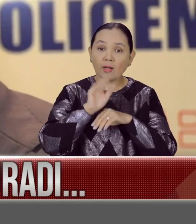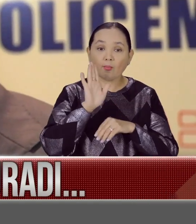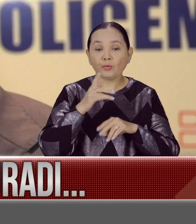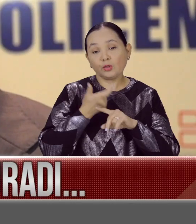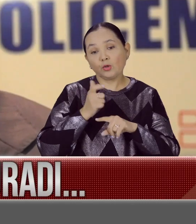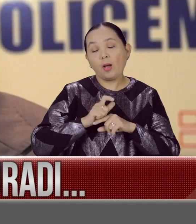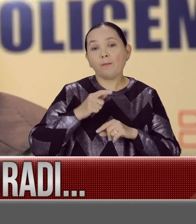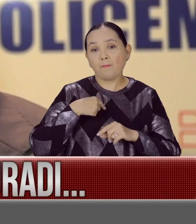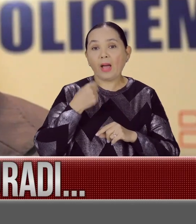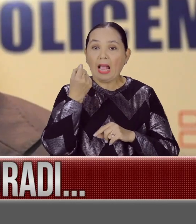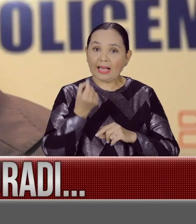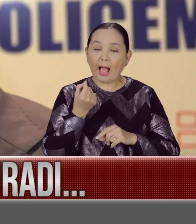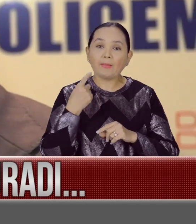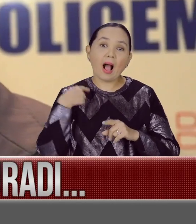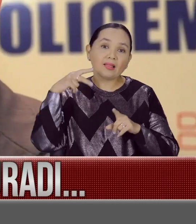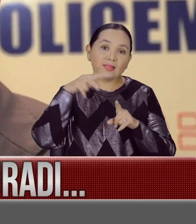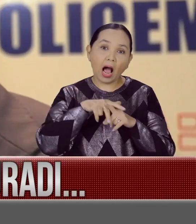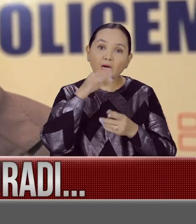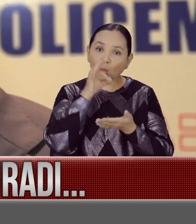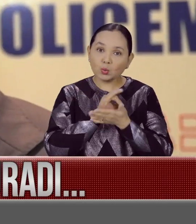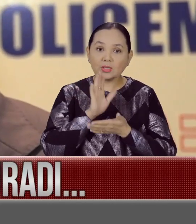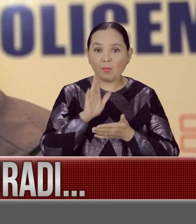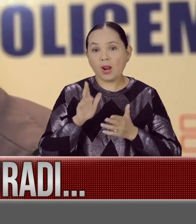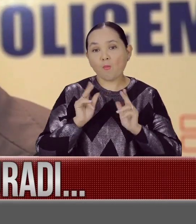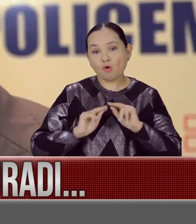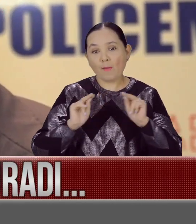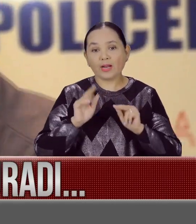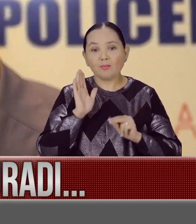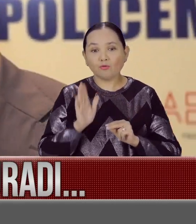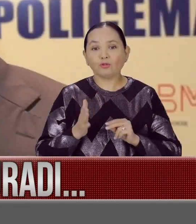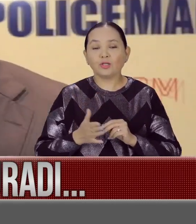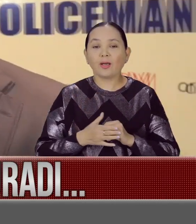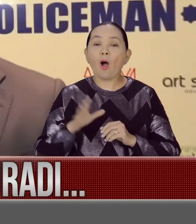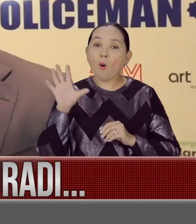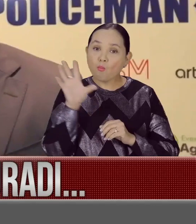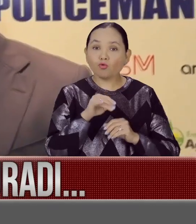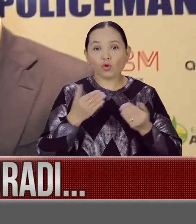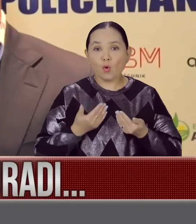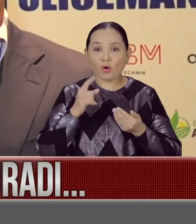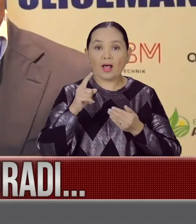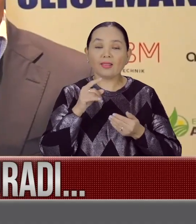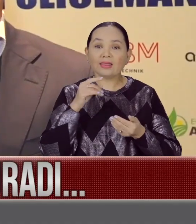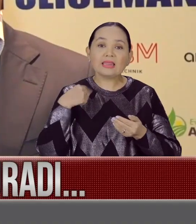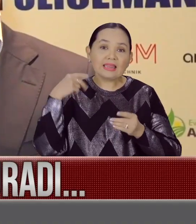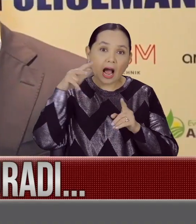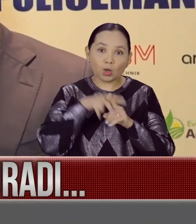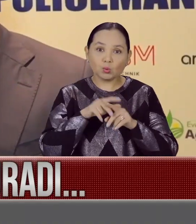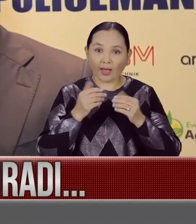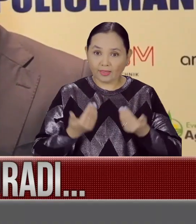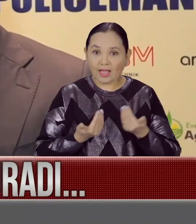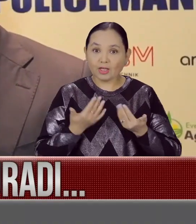shunda menga kamroq nagruzka tushadi mana bu murabbiylik nima bo'yicha. Chunki butun umr siz nagruzkada yashaysiz o'zi har bir shogird.